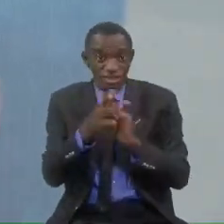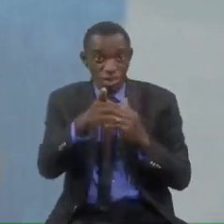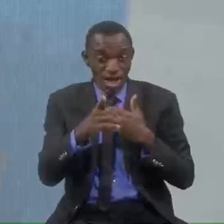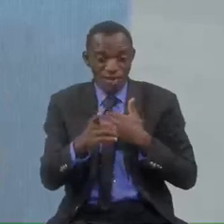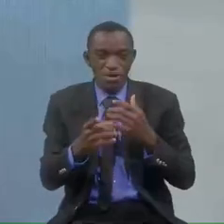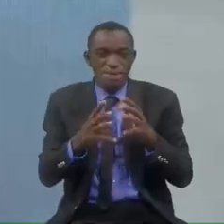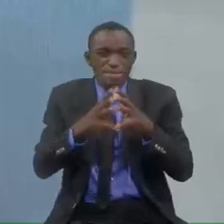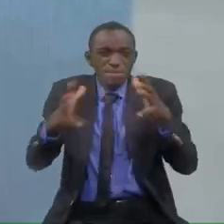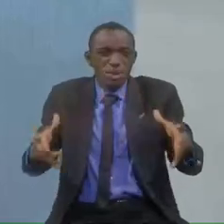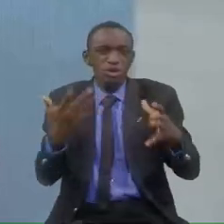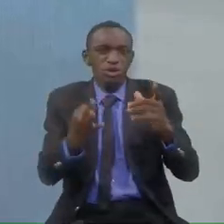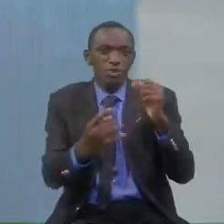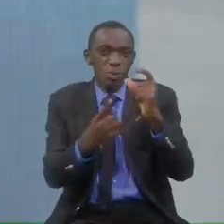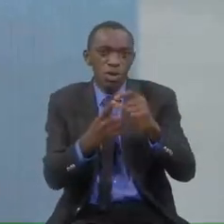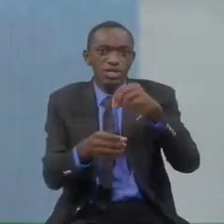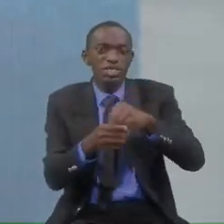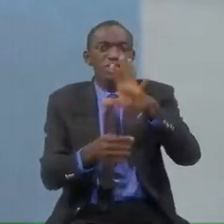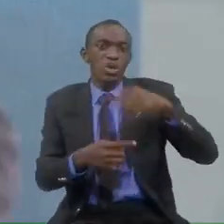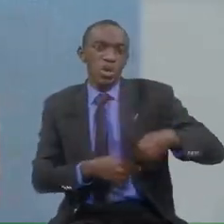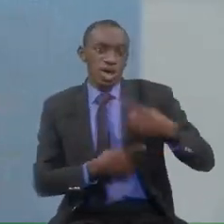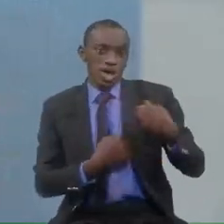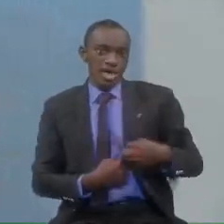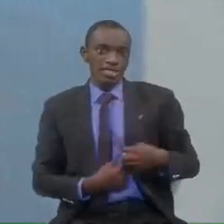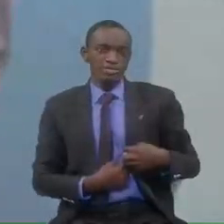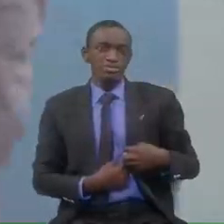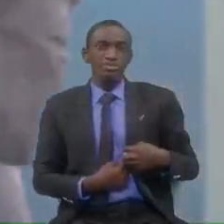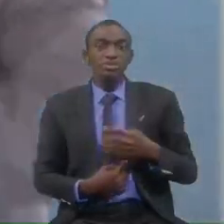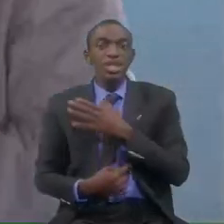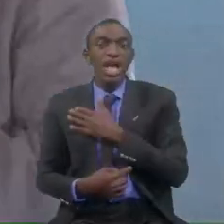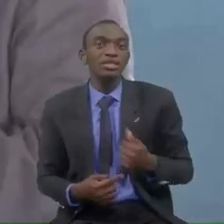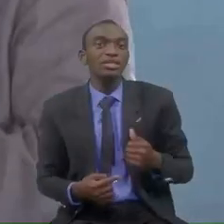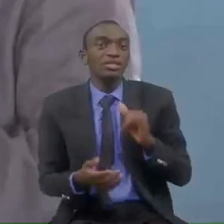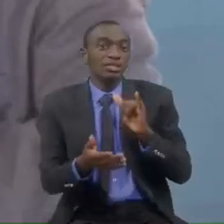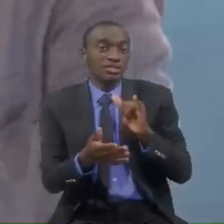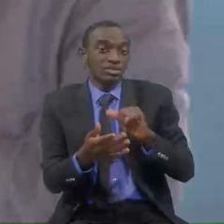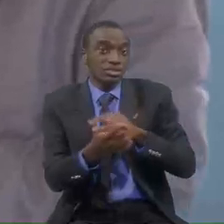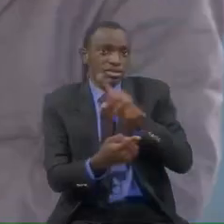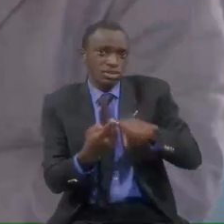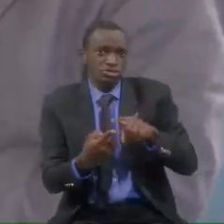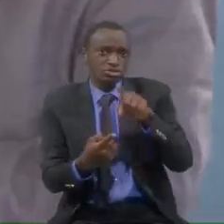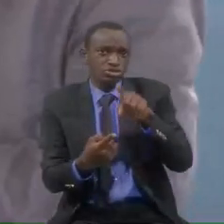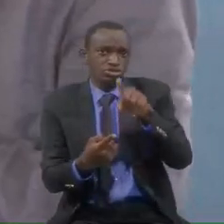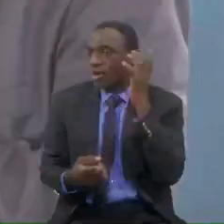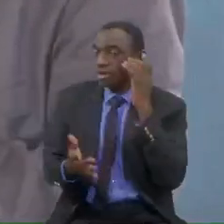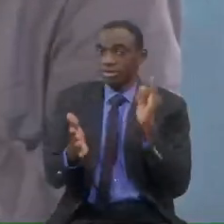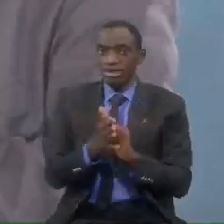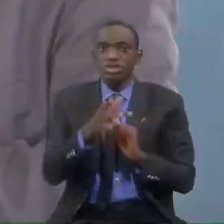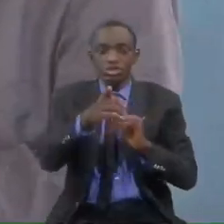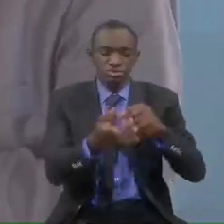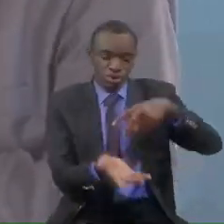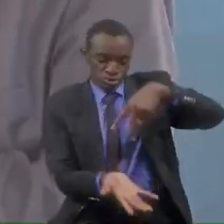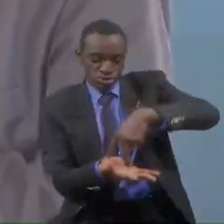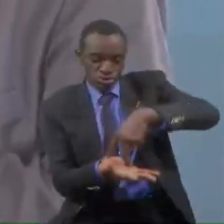l'abondance de la parole en vous, que vous dites d'accord, je vais le faire, et puis vous levez et vous le faites. Je prie